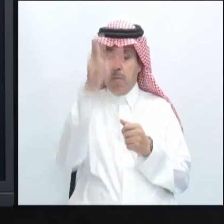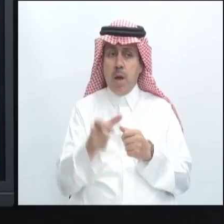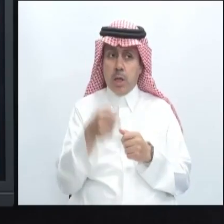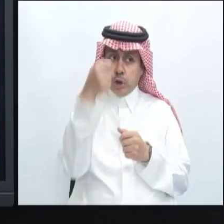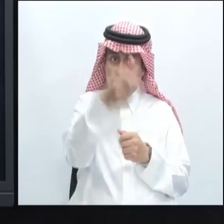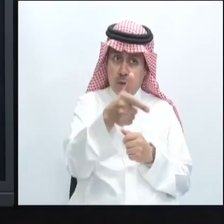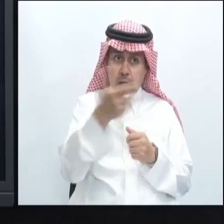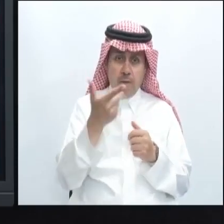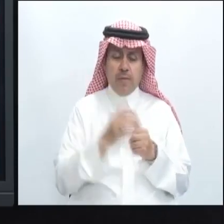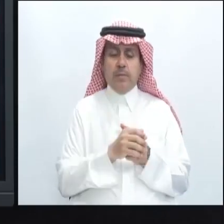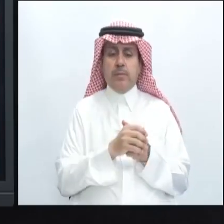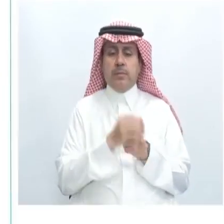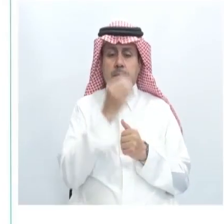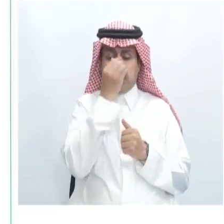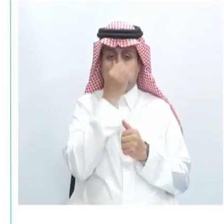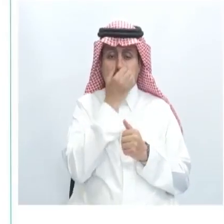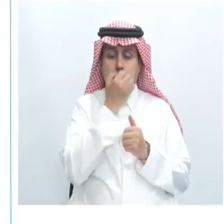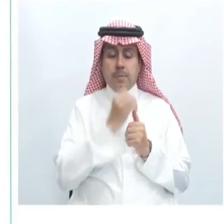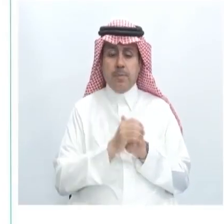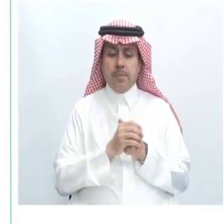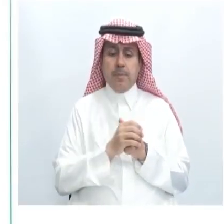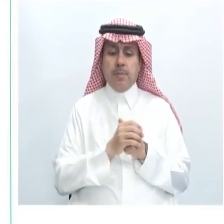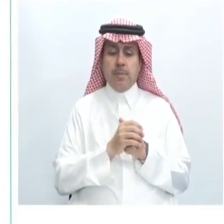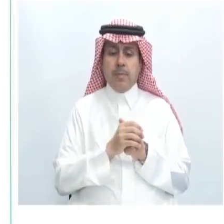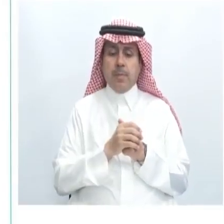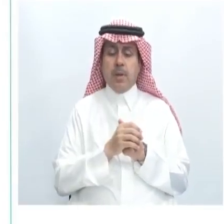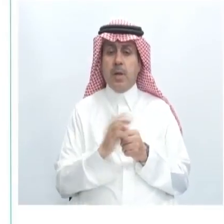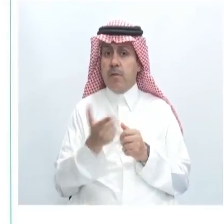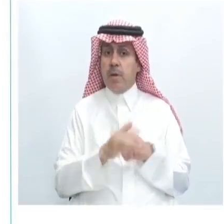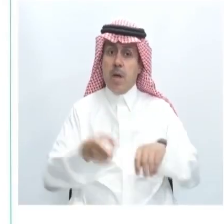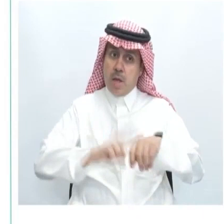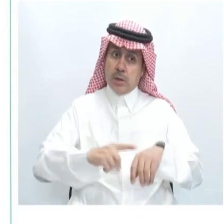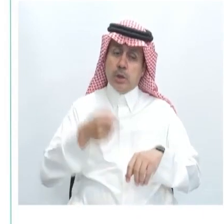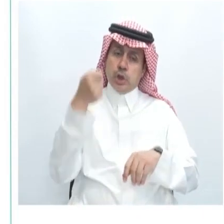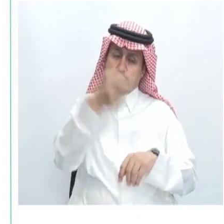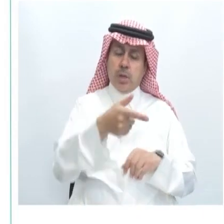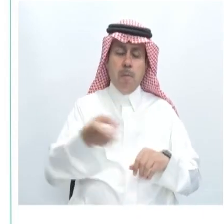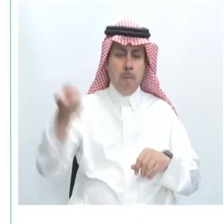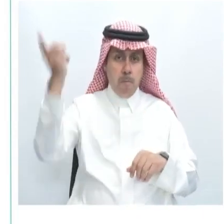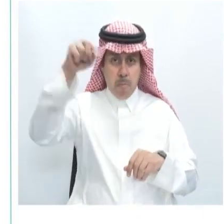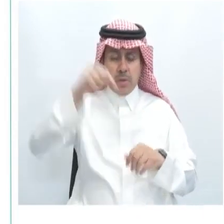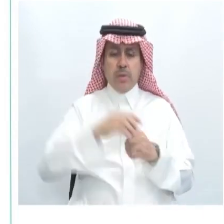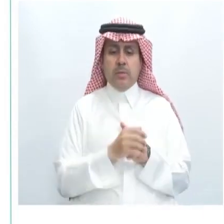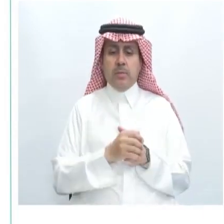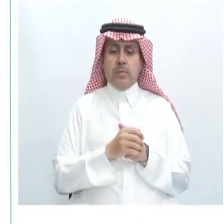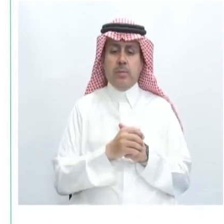يشتريه وايضا كيف يقوم بعمليات مثلا اعاده الشراء في المستقبل